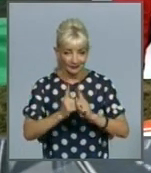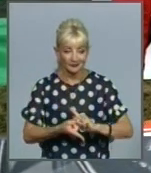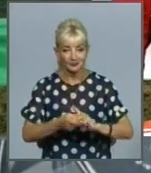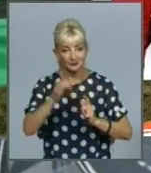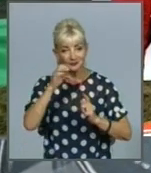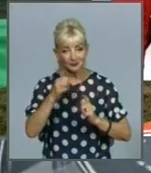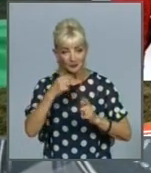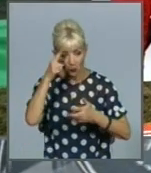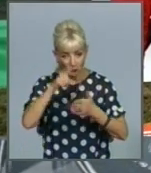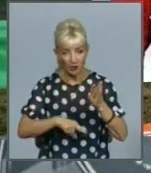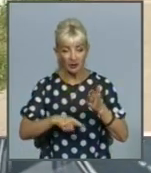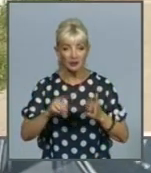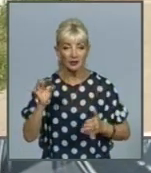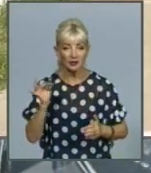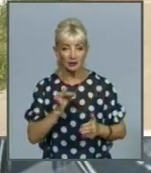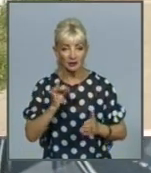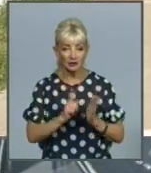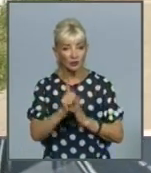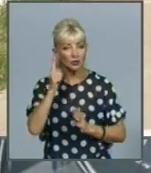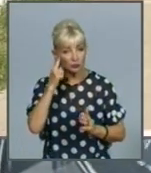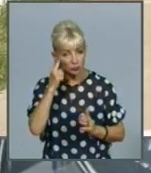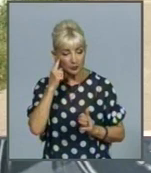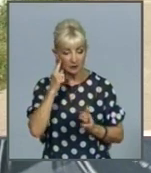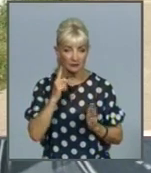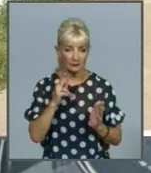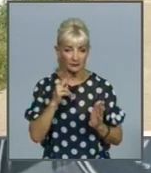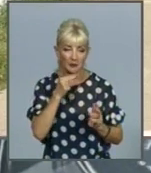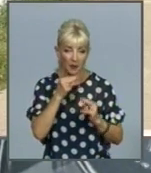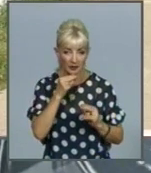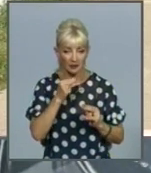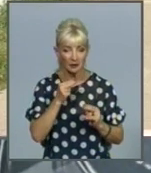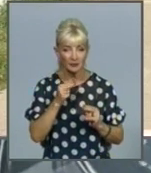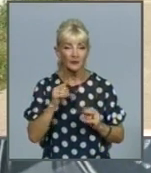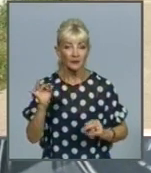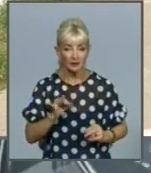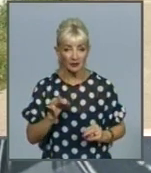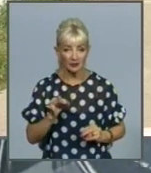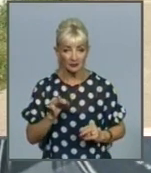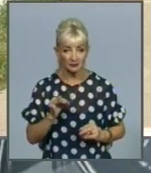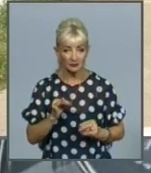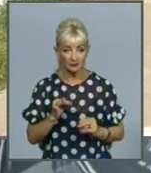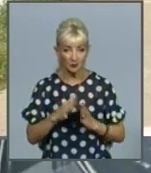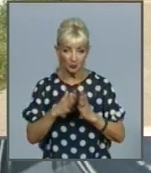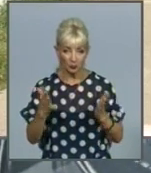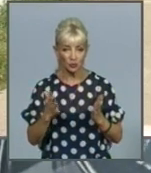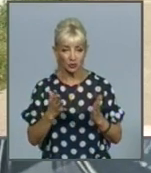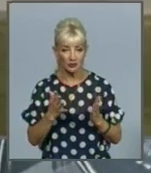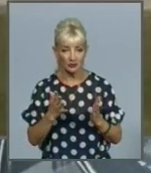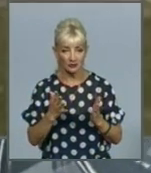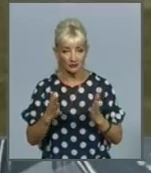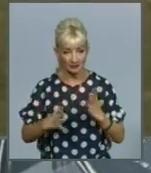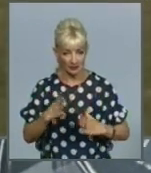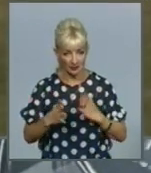увереннее, стал более думать, концентрированнее. Начал концентрироваться и больше работать над